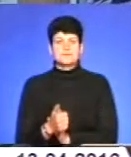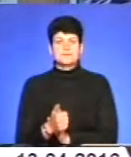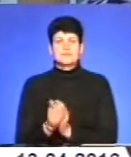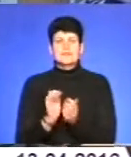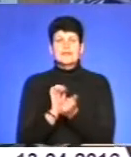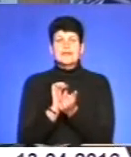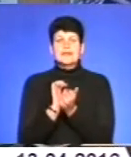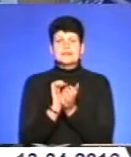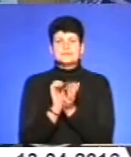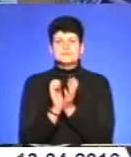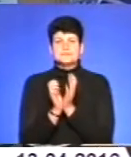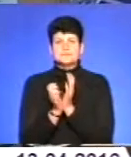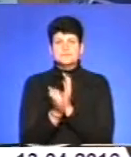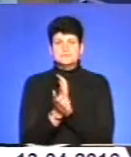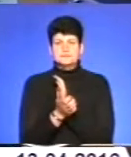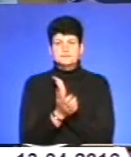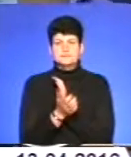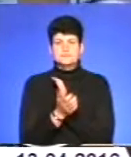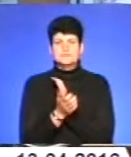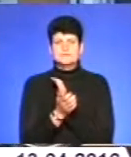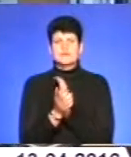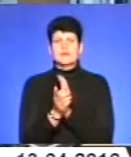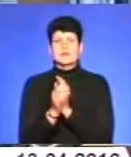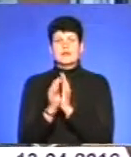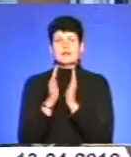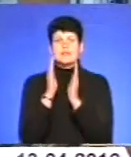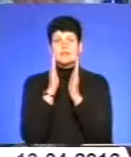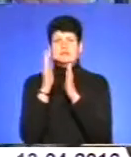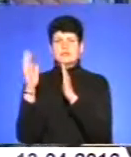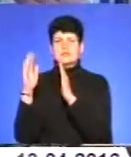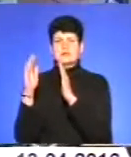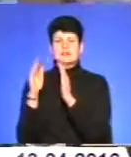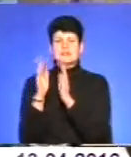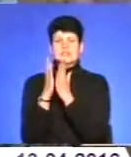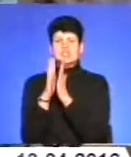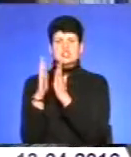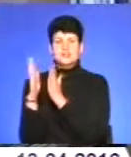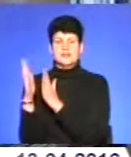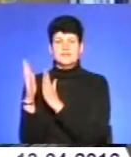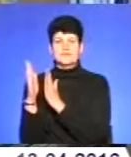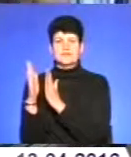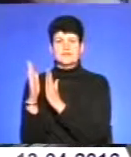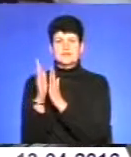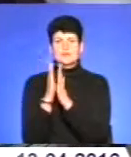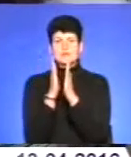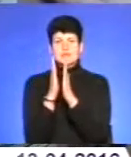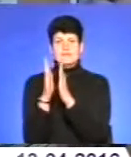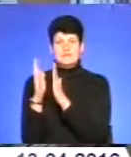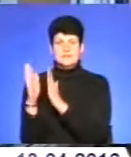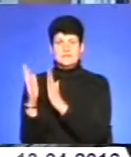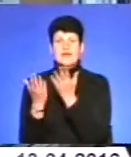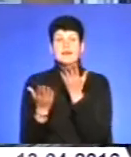Тісно на стележах стоять книжки. Книжки повинні стояти вертикально,